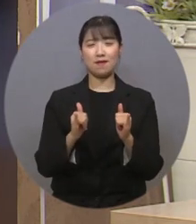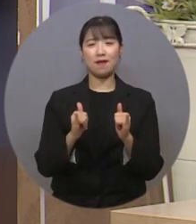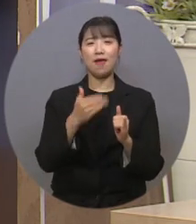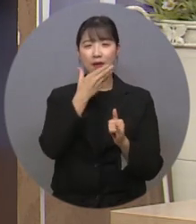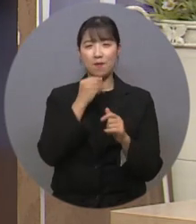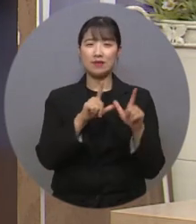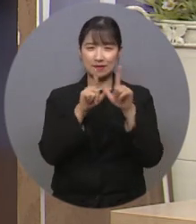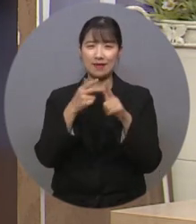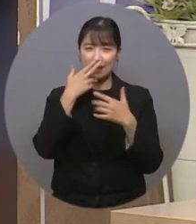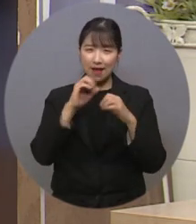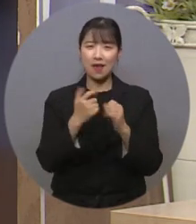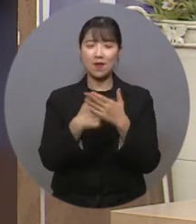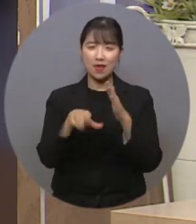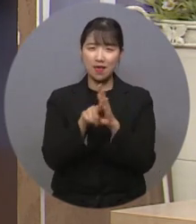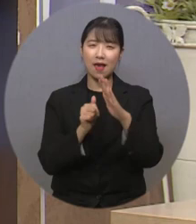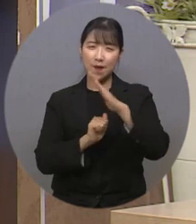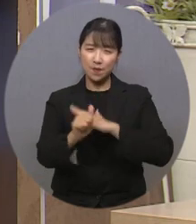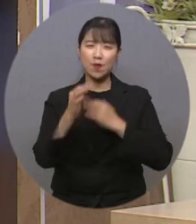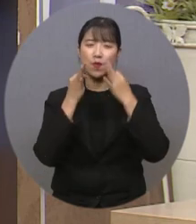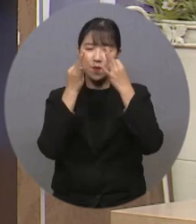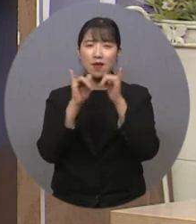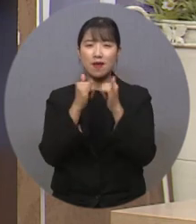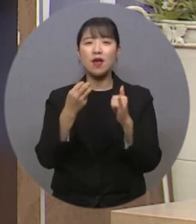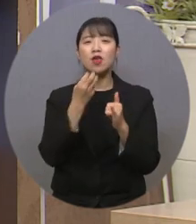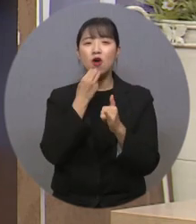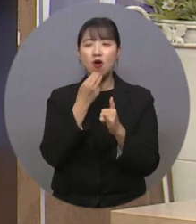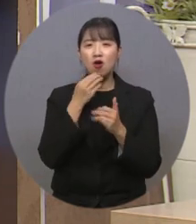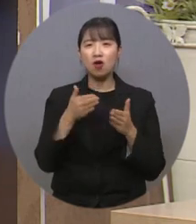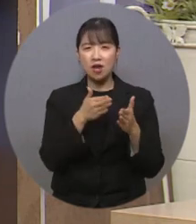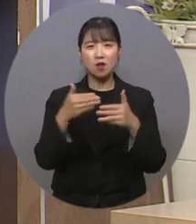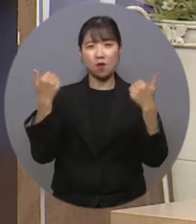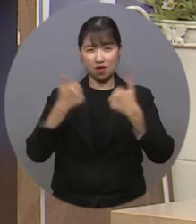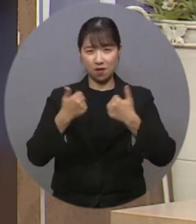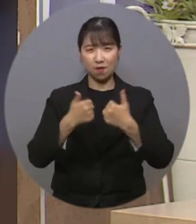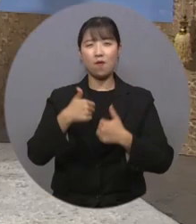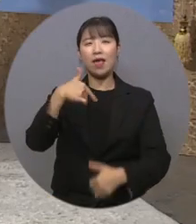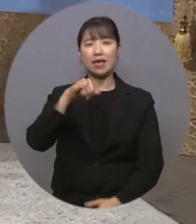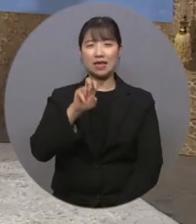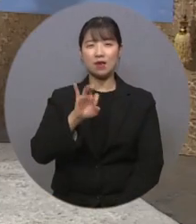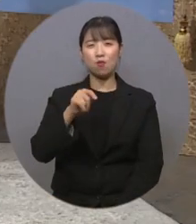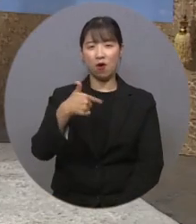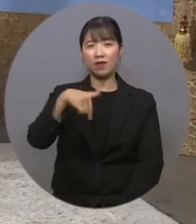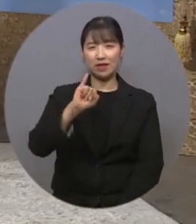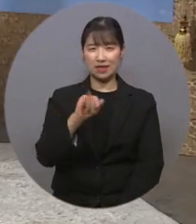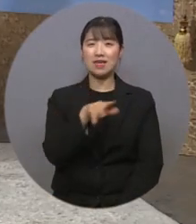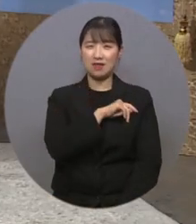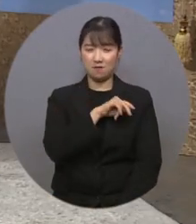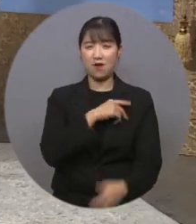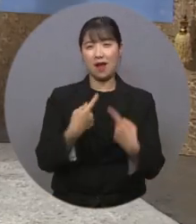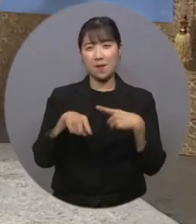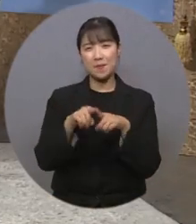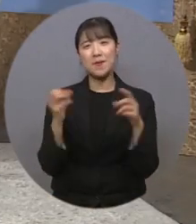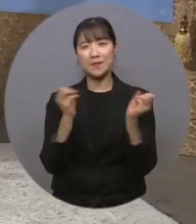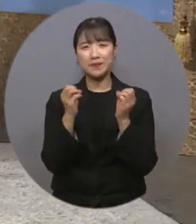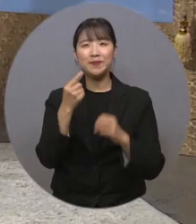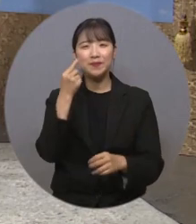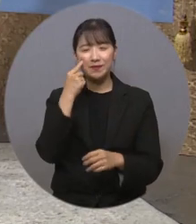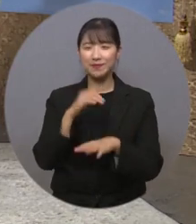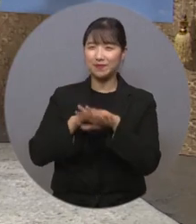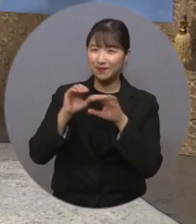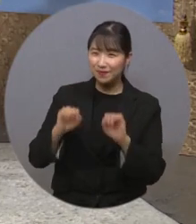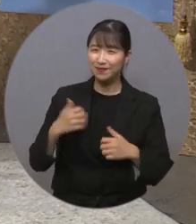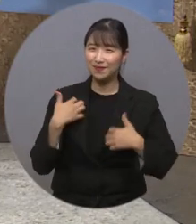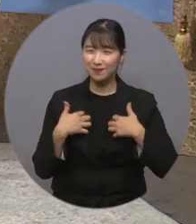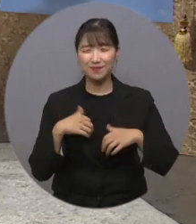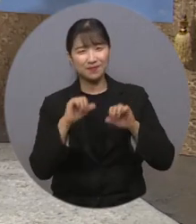모셨습니다. 경기도의회 김원기 의원님과 함께 이야기 나눠보겠습니다. 의원님 반갑습니다. 네, 안녕하세요. 네, 반갑습니다. 네.